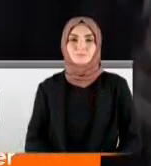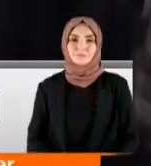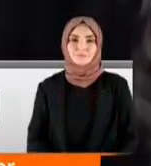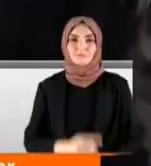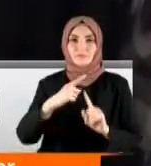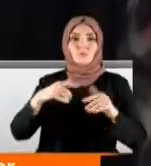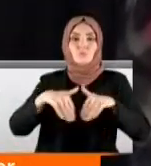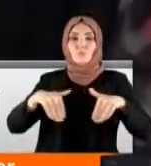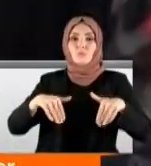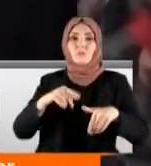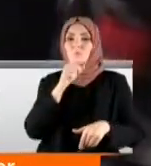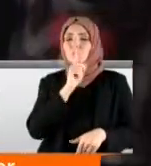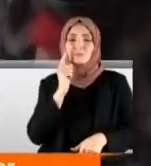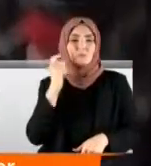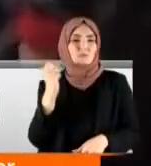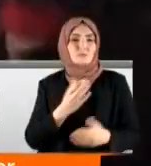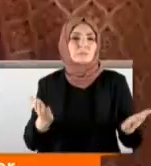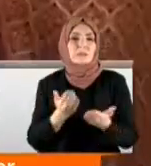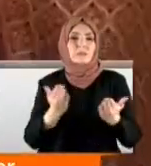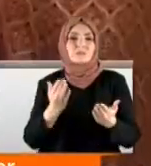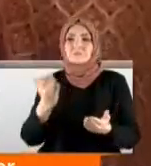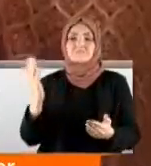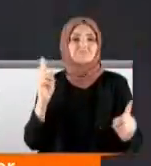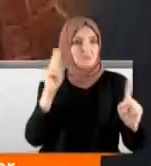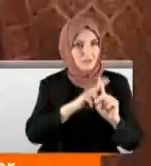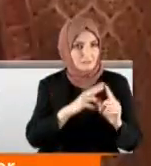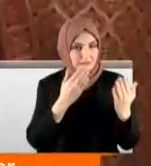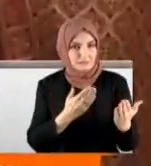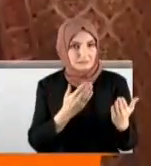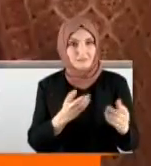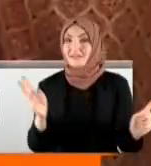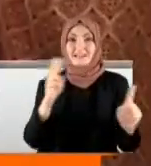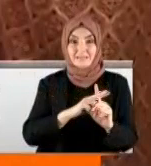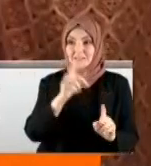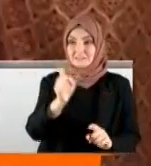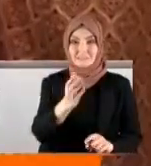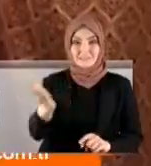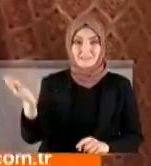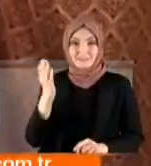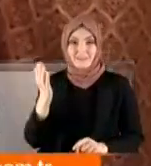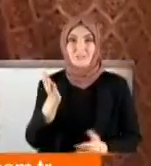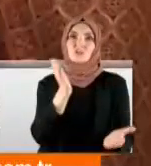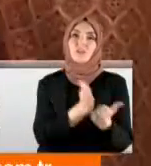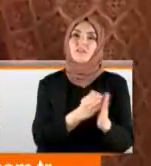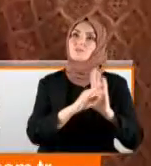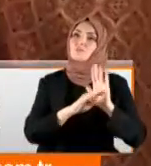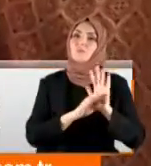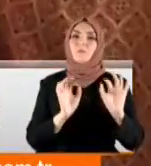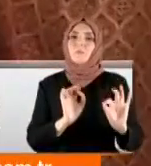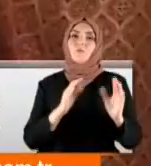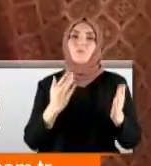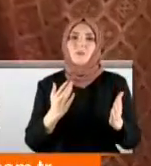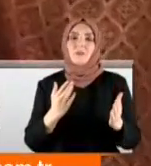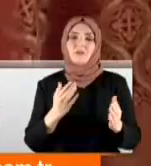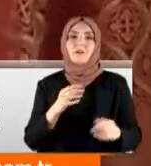Törene yüzlerce kişi katıldı. Bu kadarla da kalmadı. Katılımcılar cenaze ritüeli gereği Amfilohiye'yi öpmek için